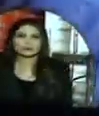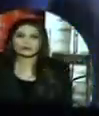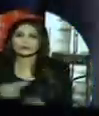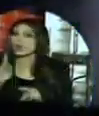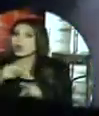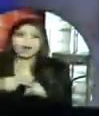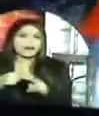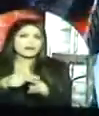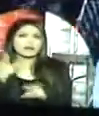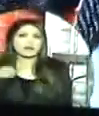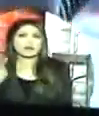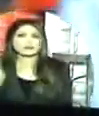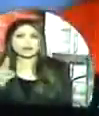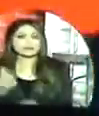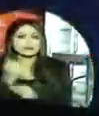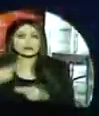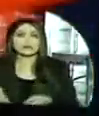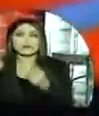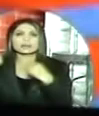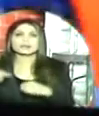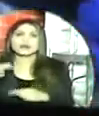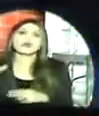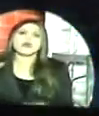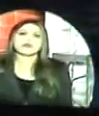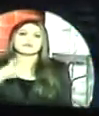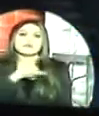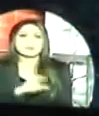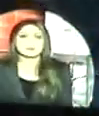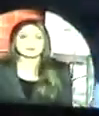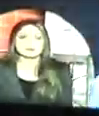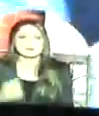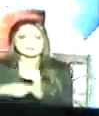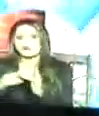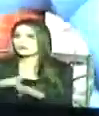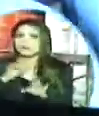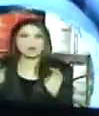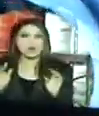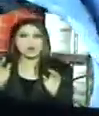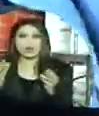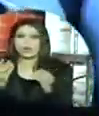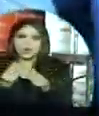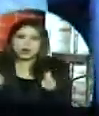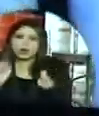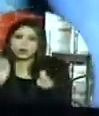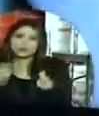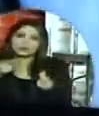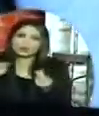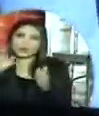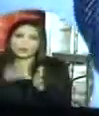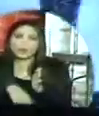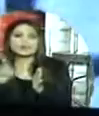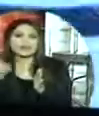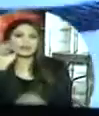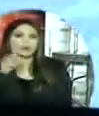הקפה, בשטראוס התחילו למחזר גם את הטיפות החטיפים. הצרכן לא מרגיש את זה בכיסו, אבל יודע שהוא תורם יחד עם החברה